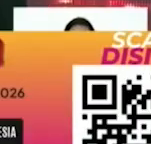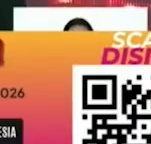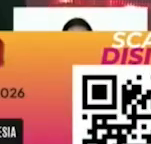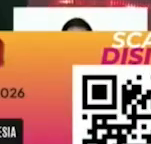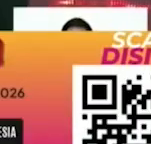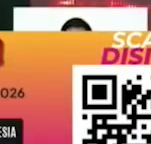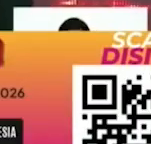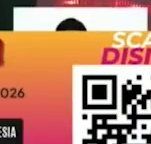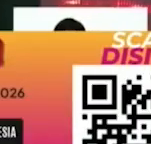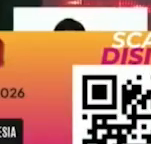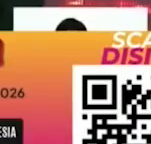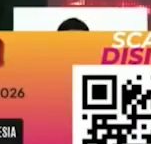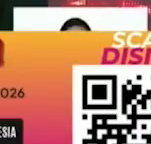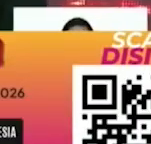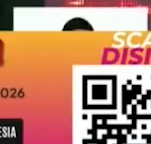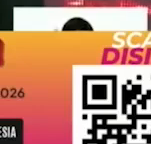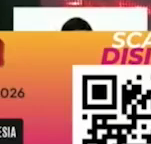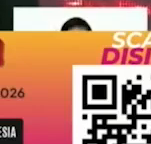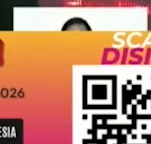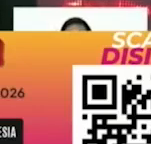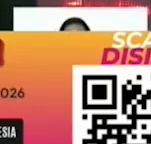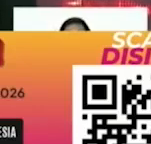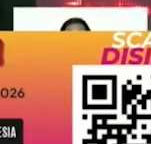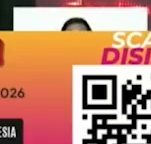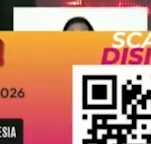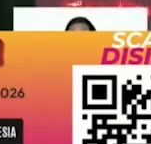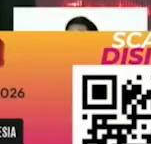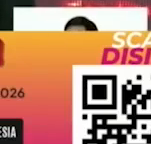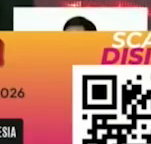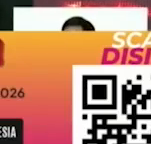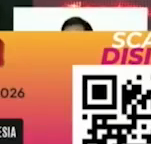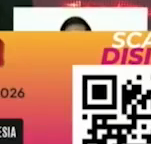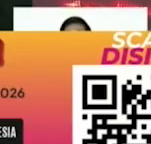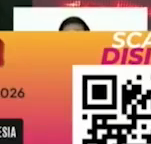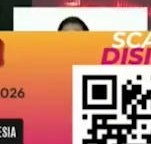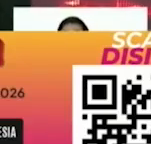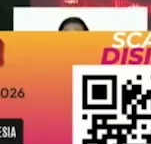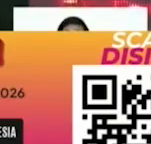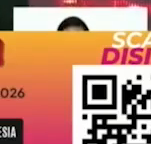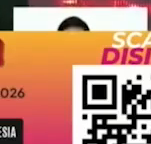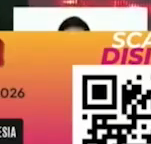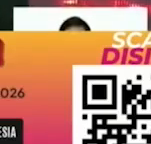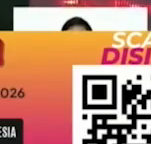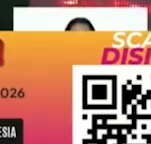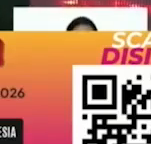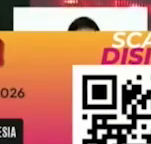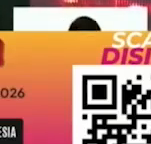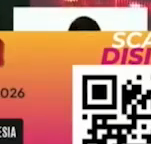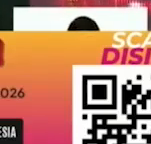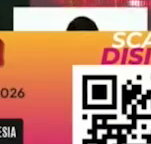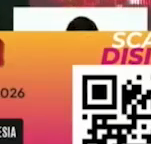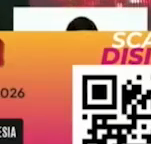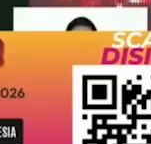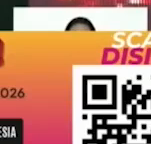pembangunan pertanyaan Bagaimana anda menempatkan Kelurahan sebagai pusat penguatan sumber daya manusia